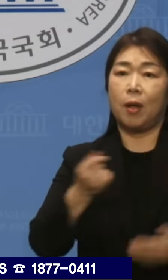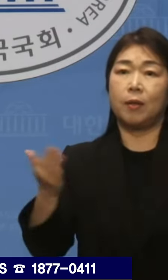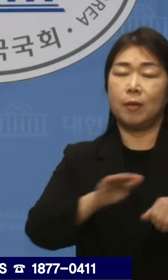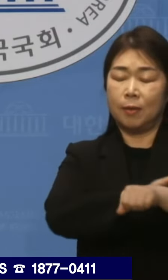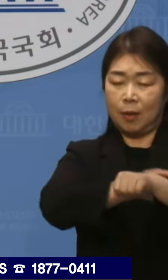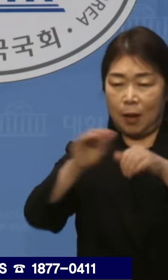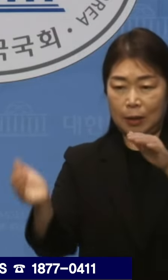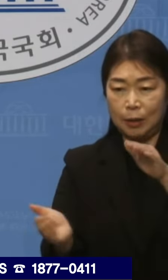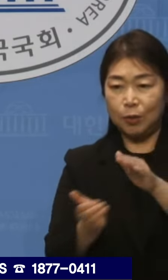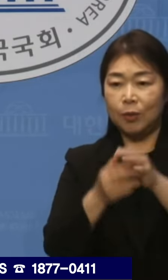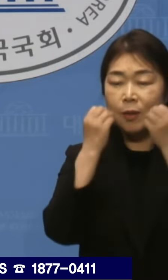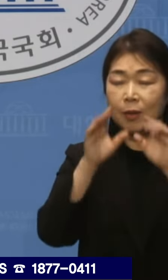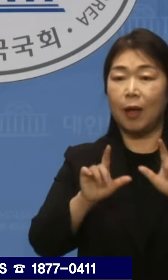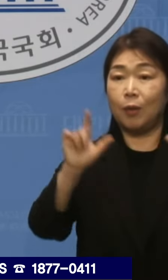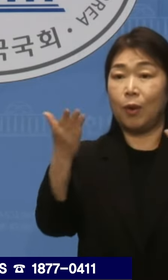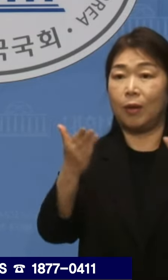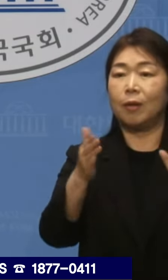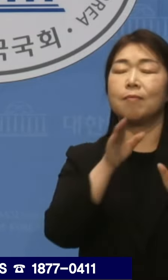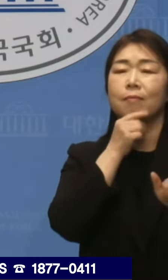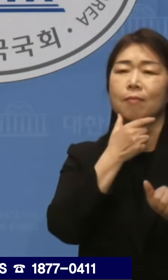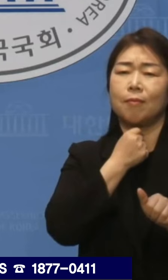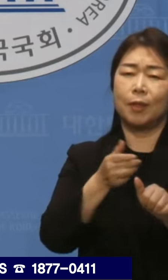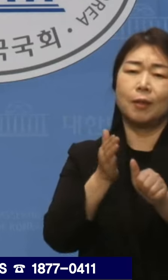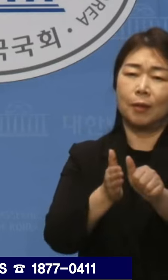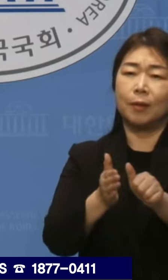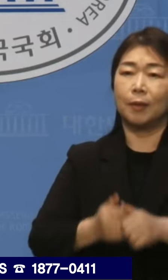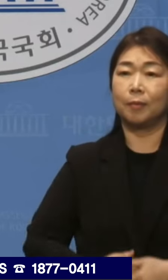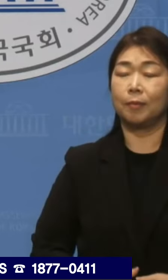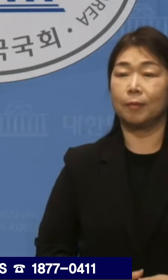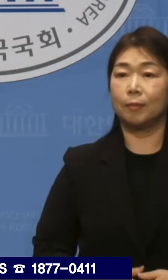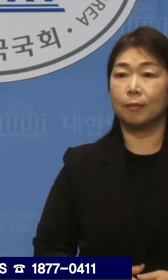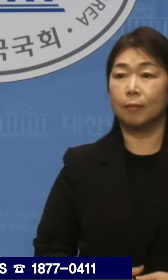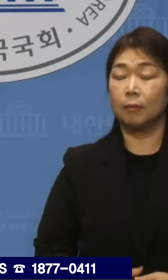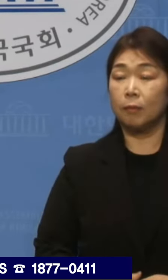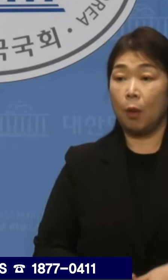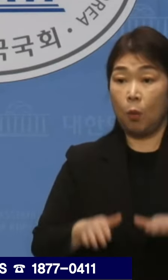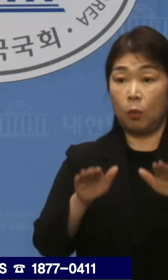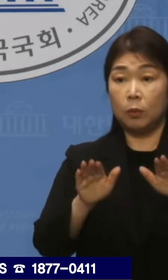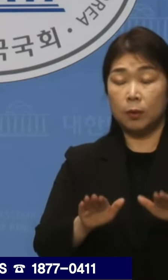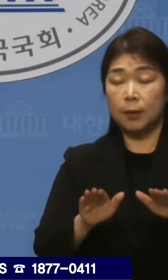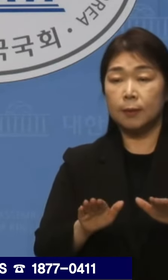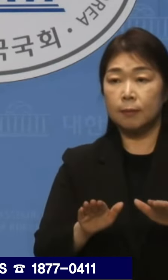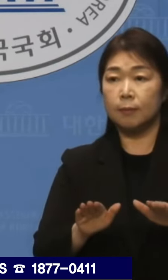이루시는 새해 되시길 기원하겠습니다. 오늘의